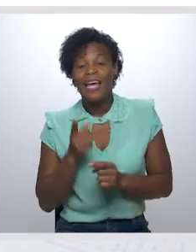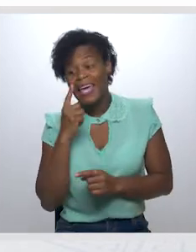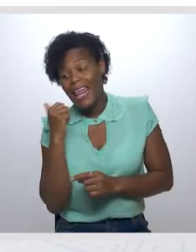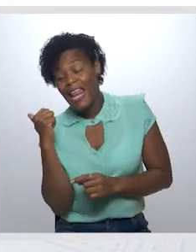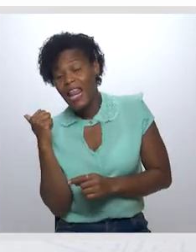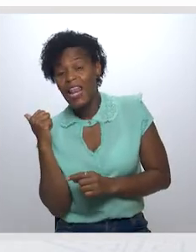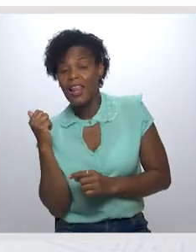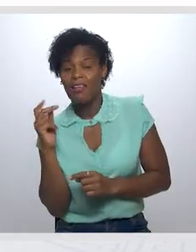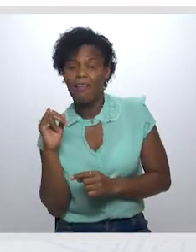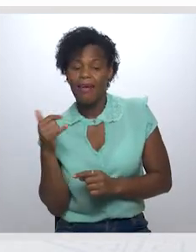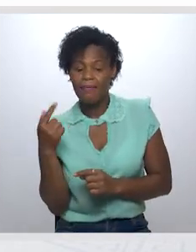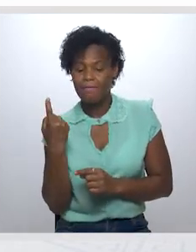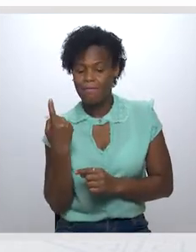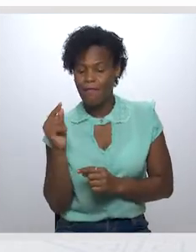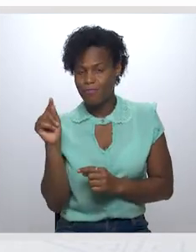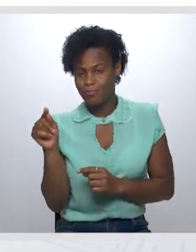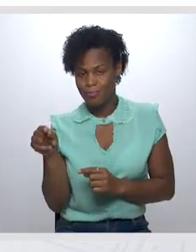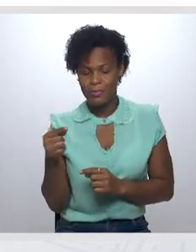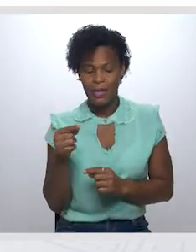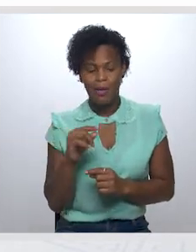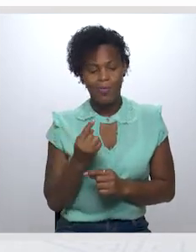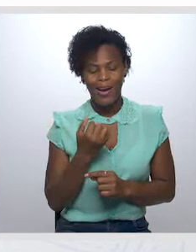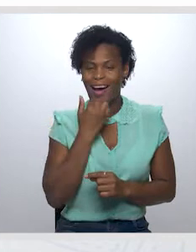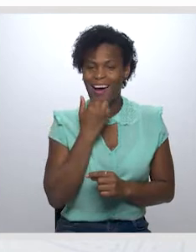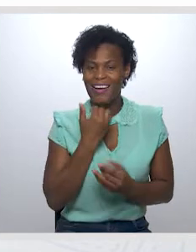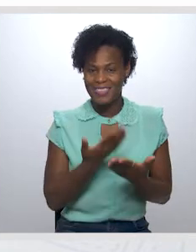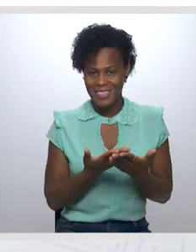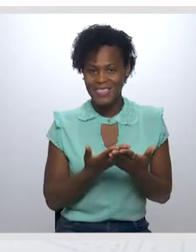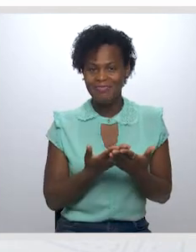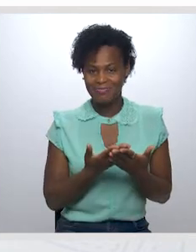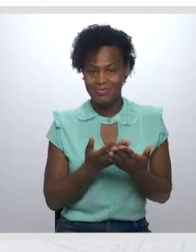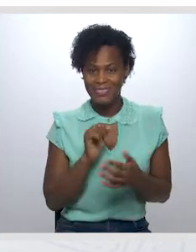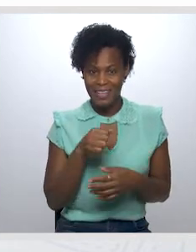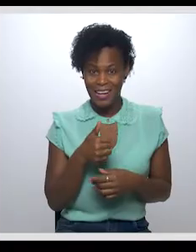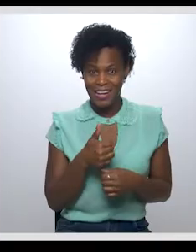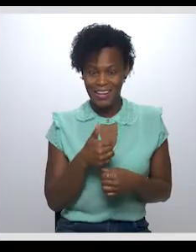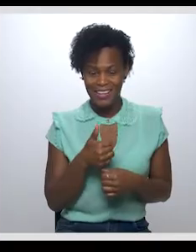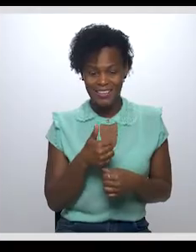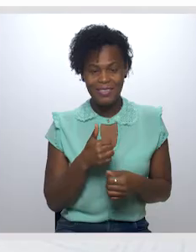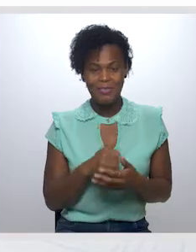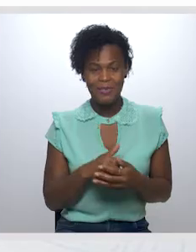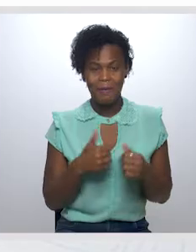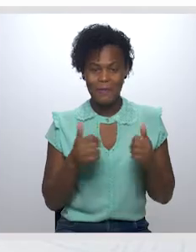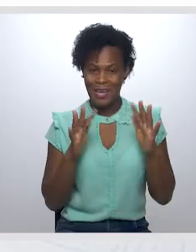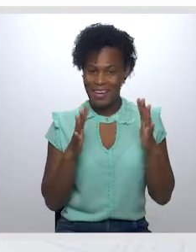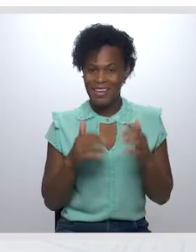y ait. Et pour la satisfaction, c'est ça? Très bien.